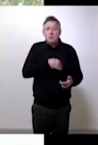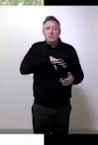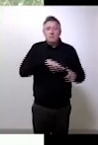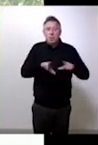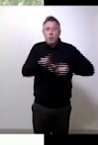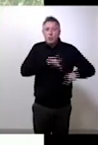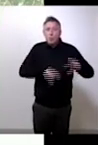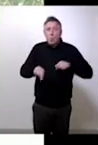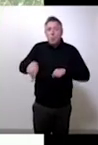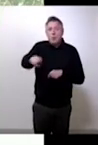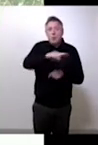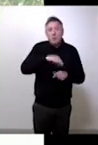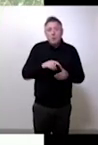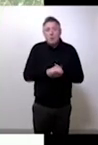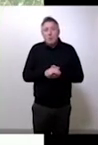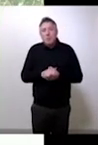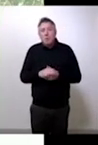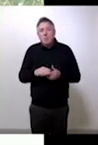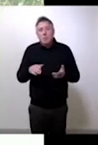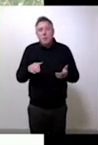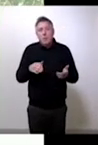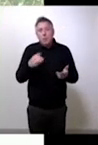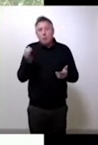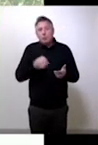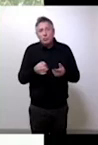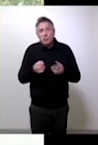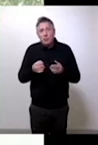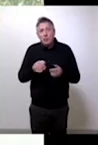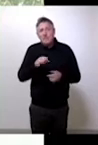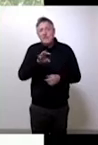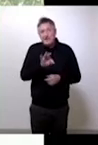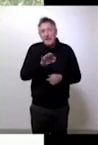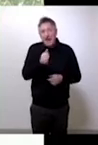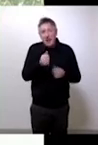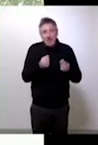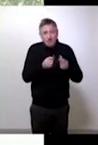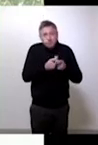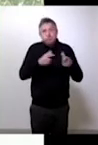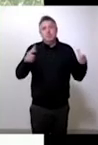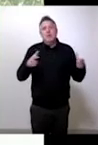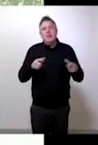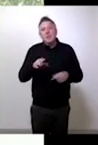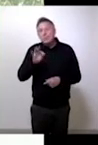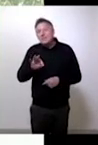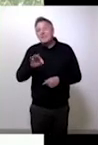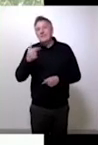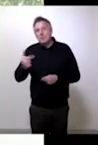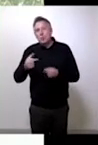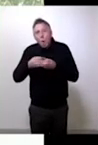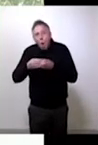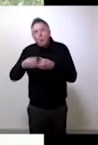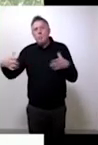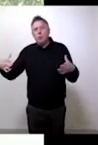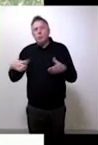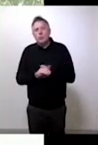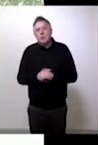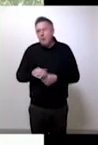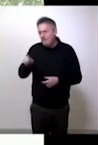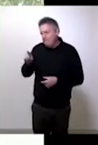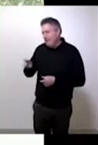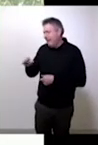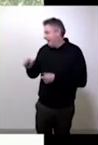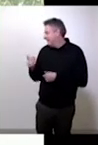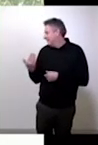augmentation d'une part de T1 et de T2. C'est une discussion qu'on a eue encore il y a une quinzaine de jours avec le PA, qui